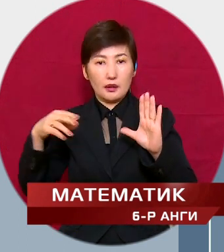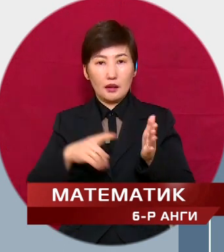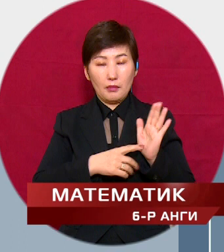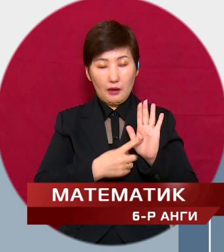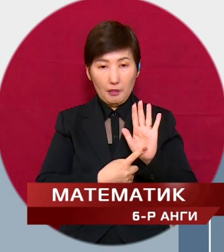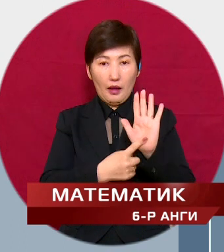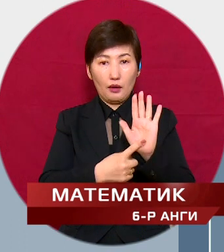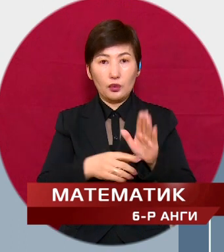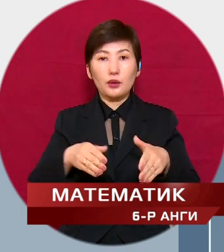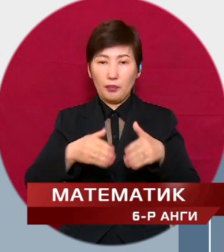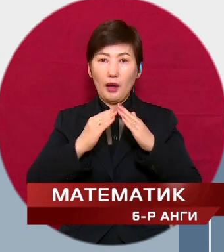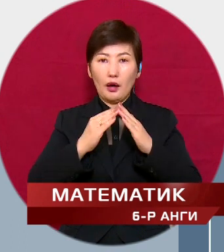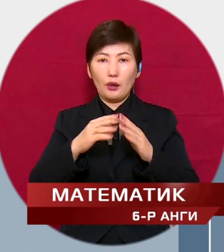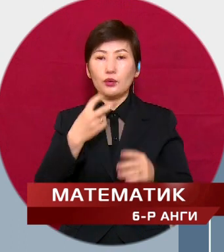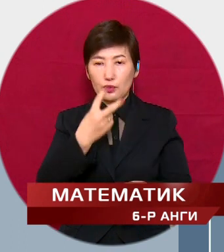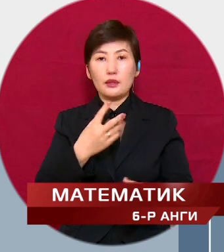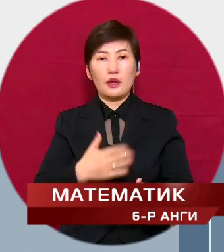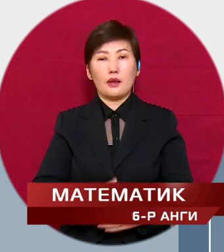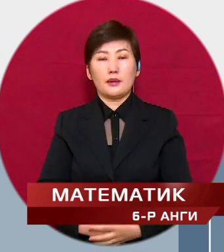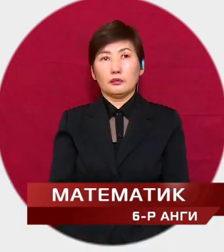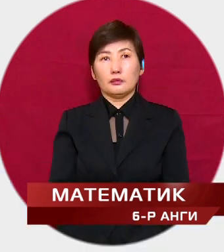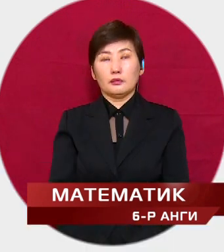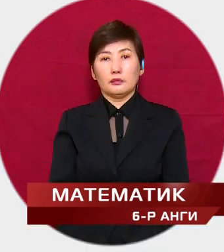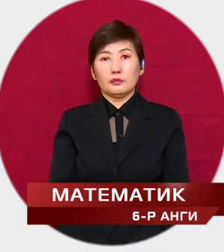пиктограммаар байгуулахыг бол авч үзнэ.